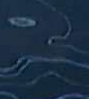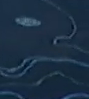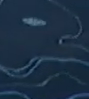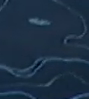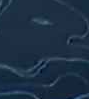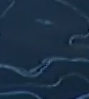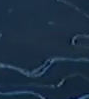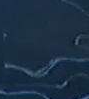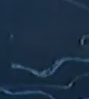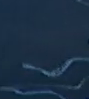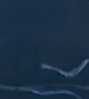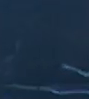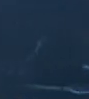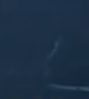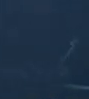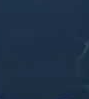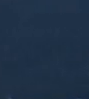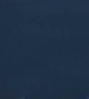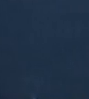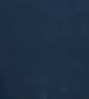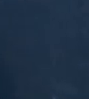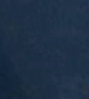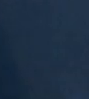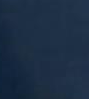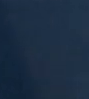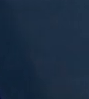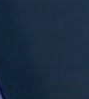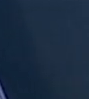событий в нашей стране. Подписывайтесь на наш канал в YouTube, ставьте